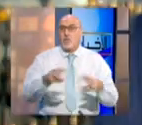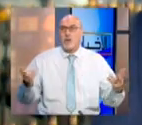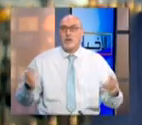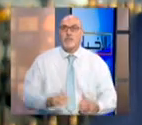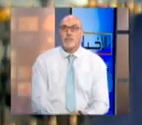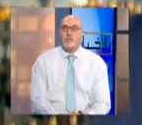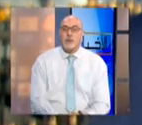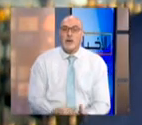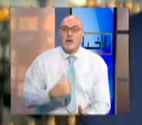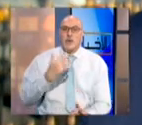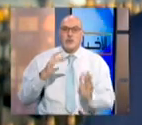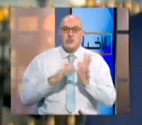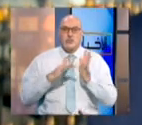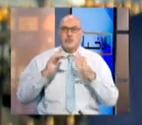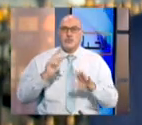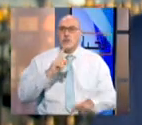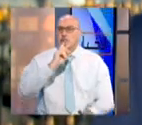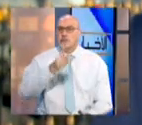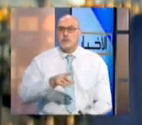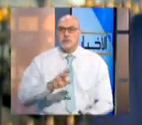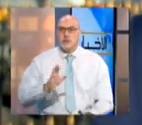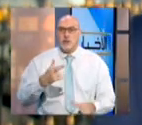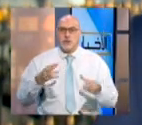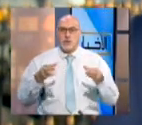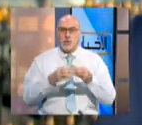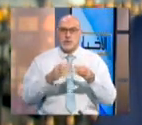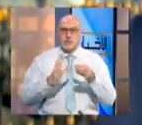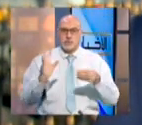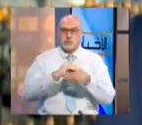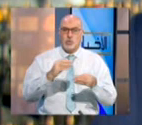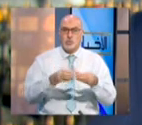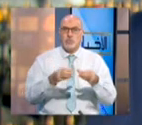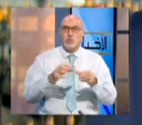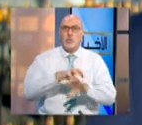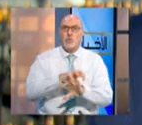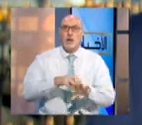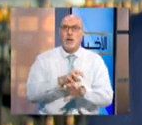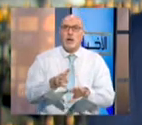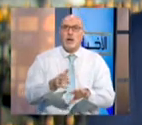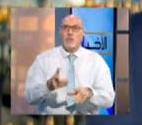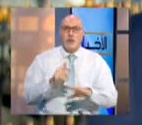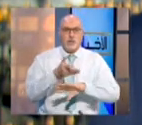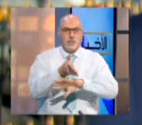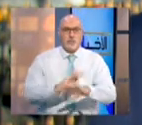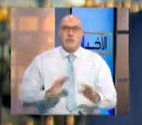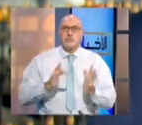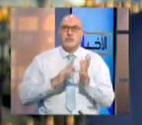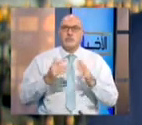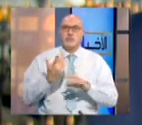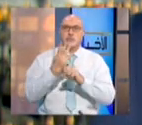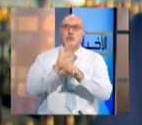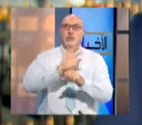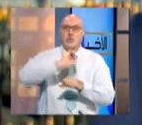ولائيه وقامت بتحضير ملف خاص بعمليه الاقتطاع، وهو جاهز وتم ارساله